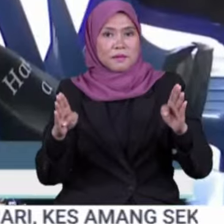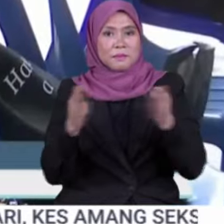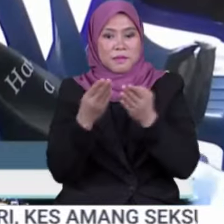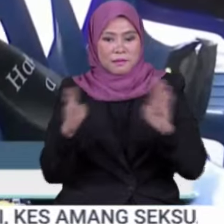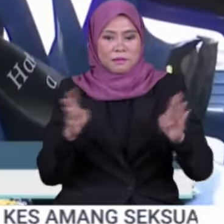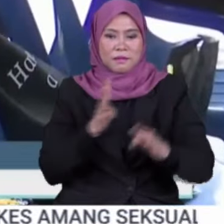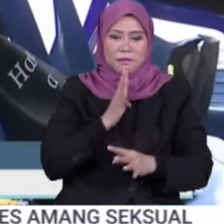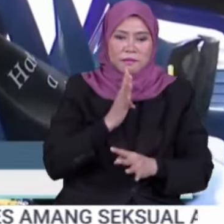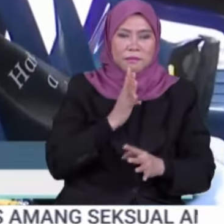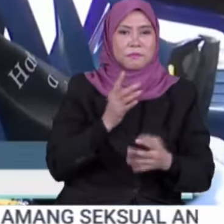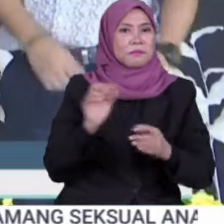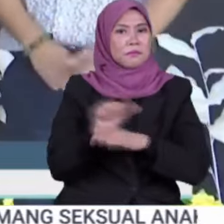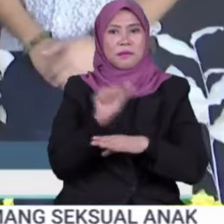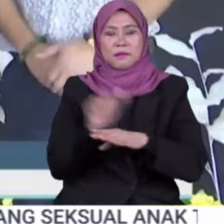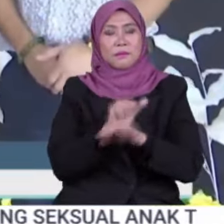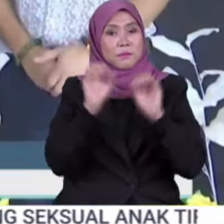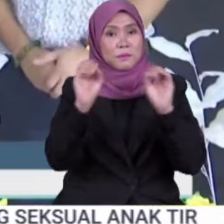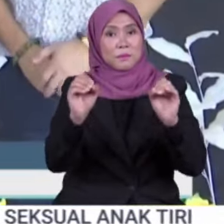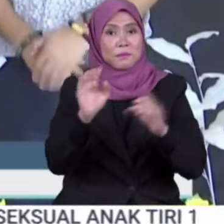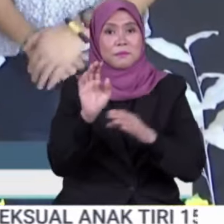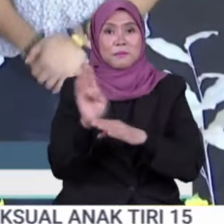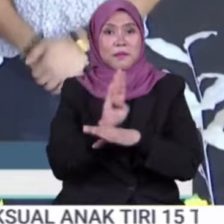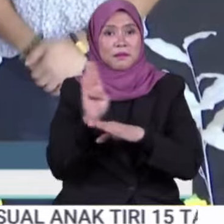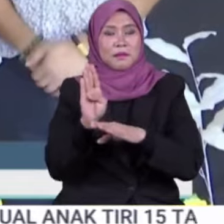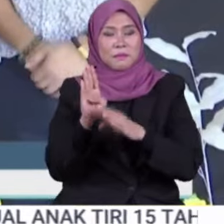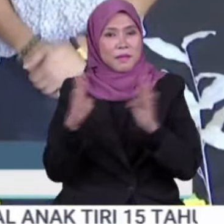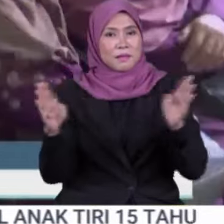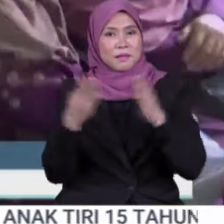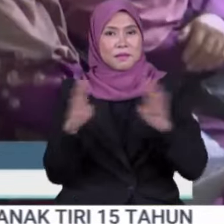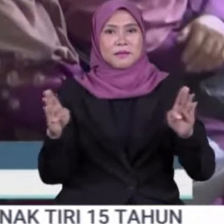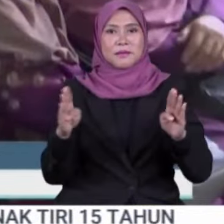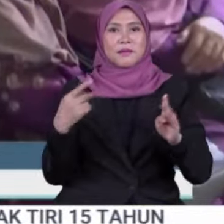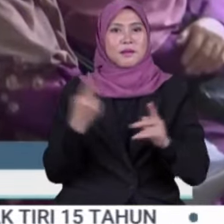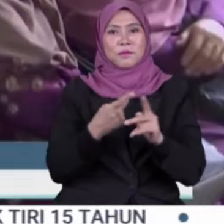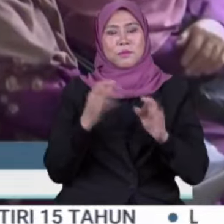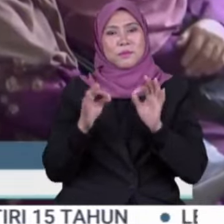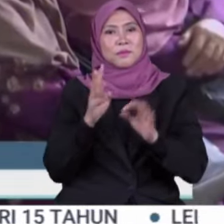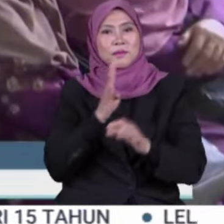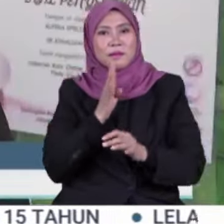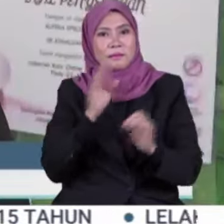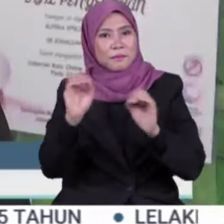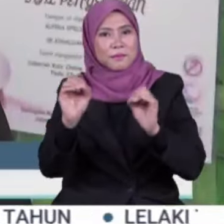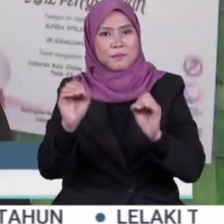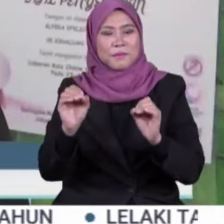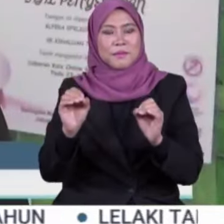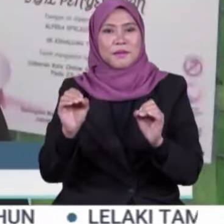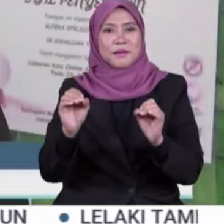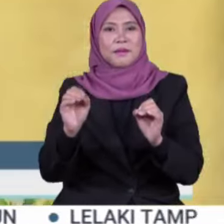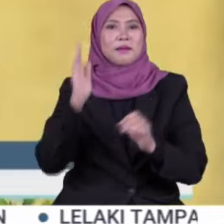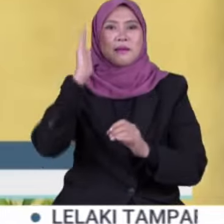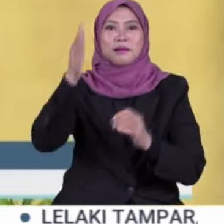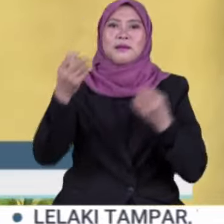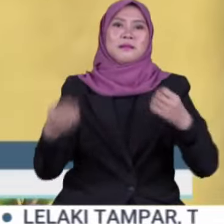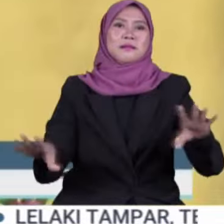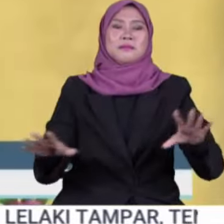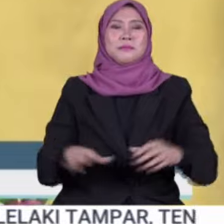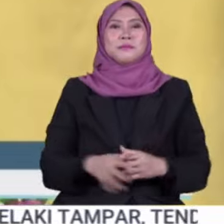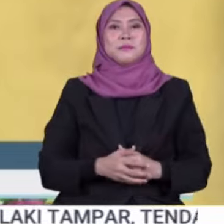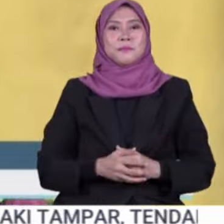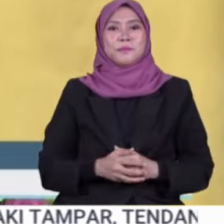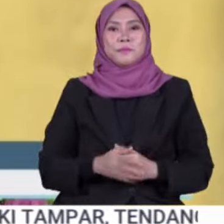kita itu tidak diamalkan, bahasa ibunda tidak dibudayakan dalam kehidupan harian, ianya akan hilang.